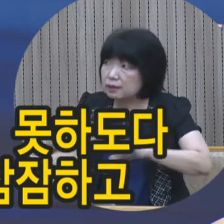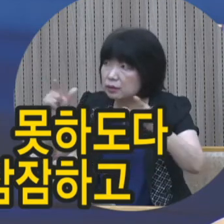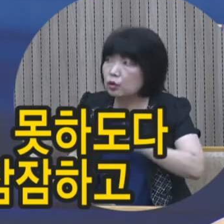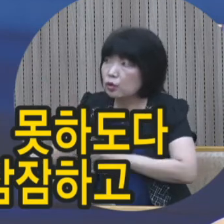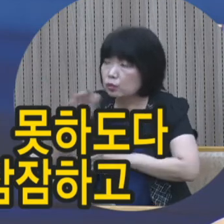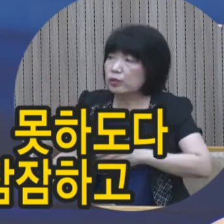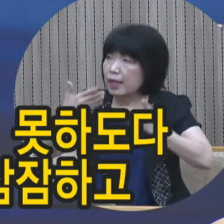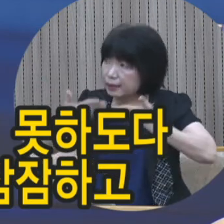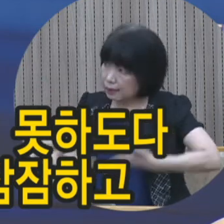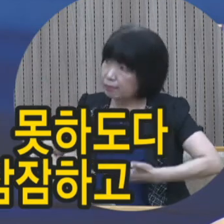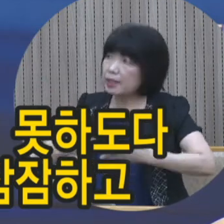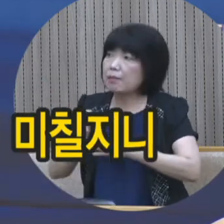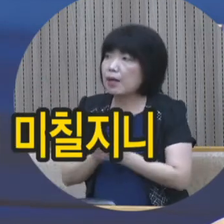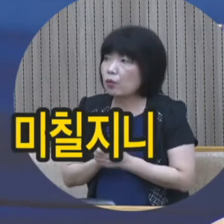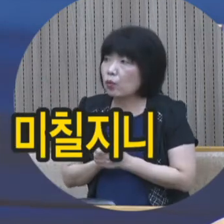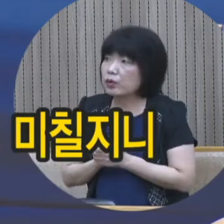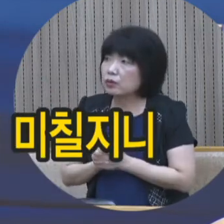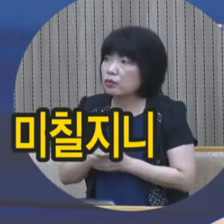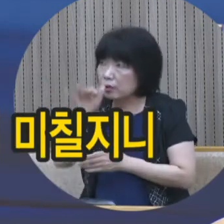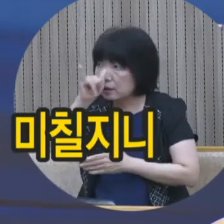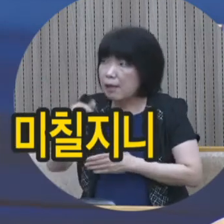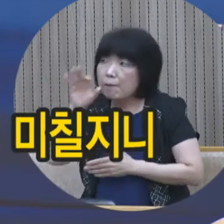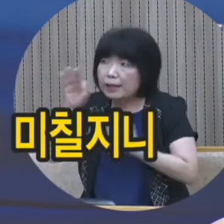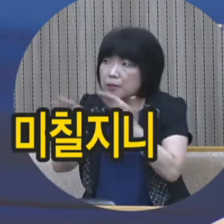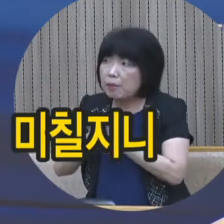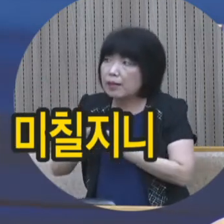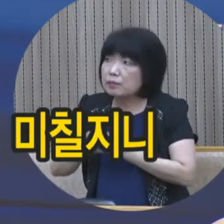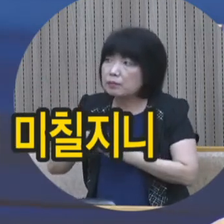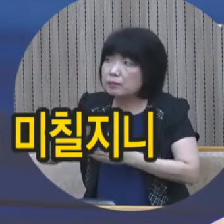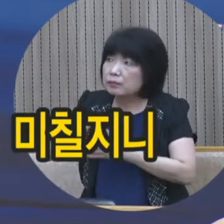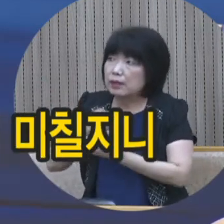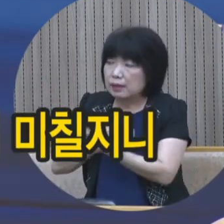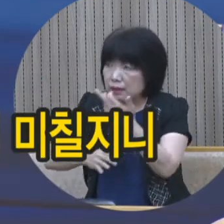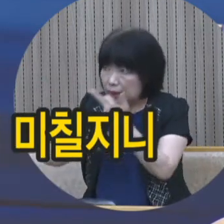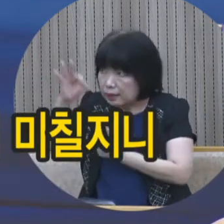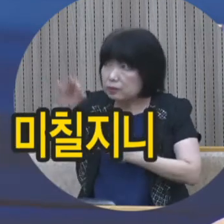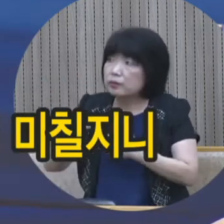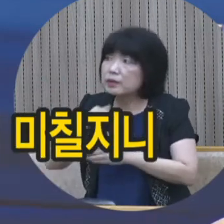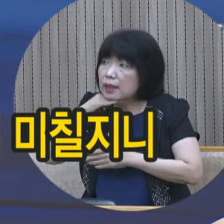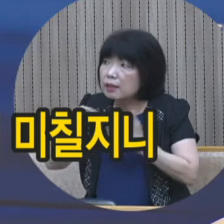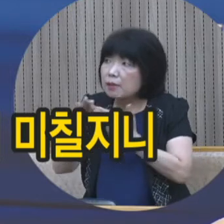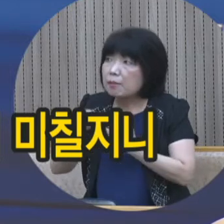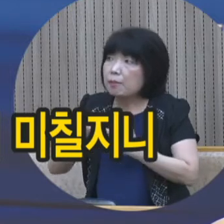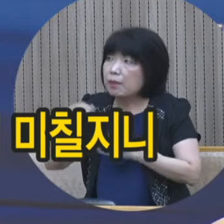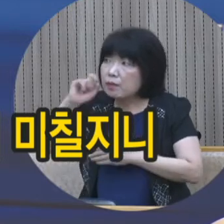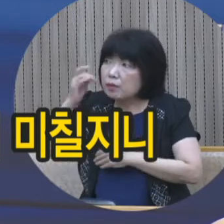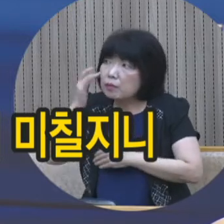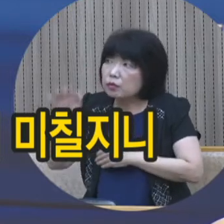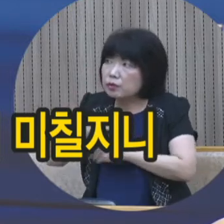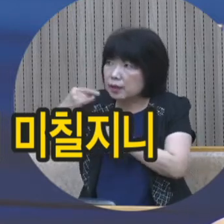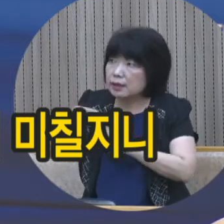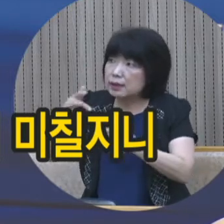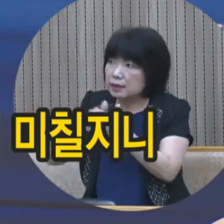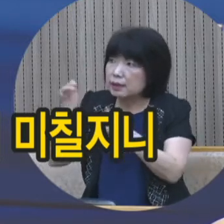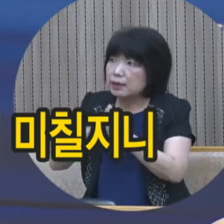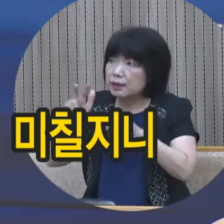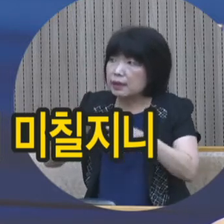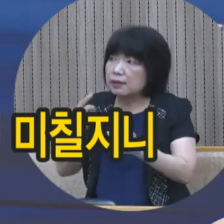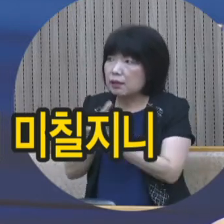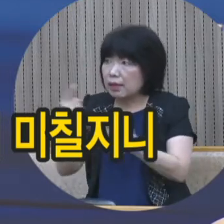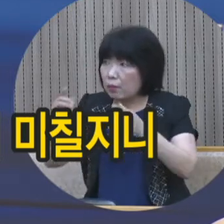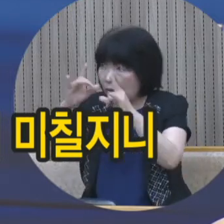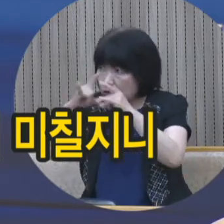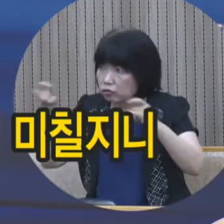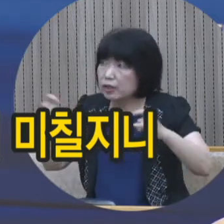날이오늘 우리가 잠잠하고 있도다. 만일 밝은 아침까지 기다리면 벌이 우리에게 미칠지니 이제